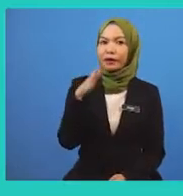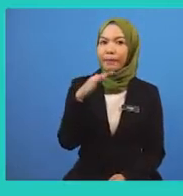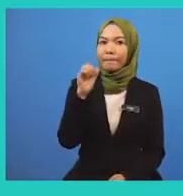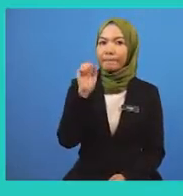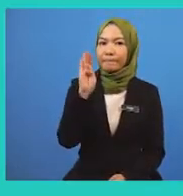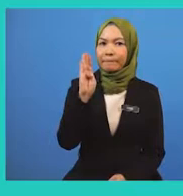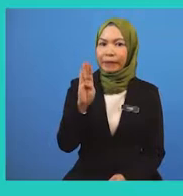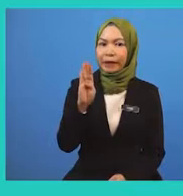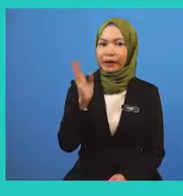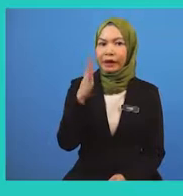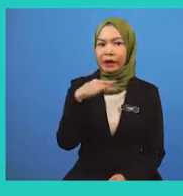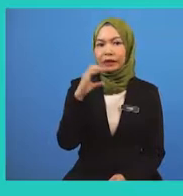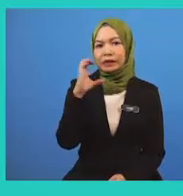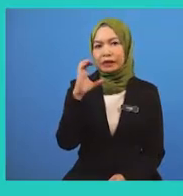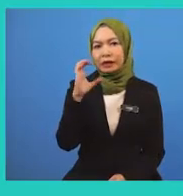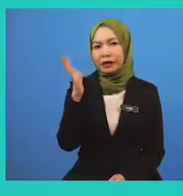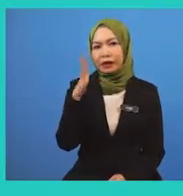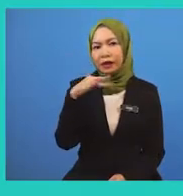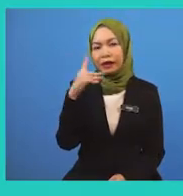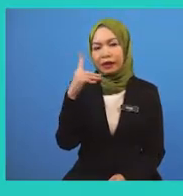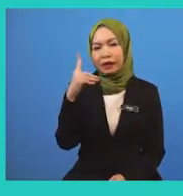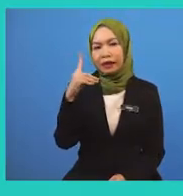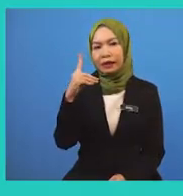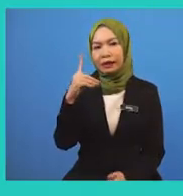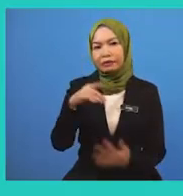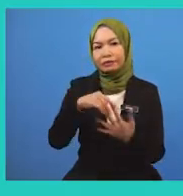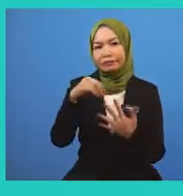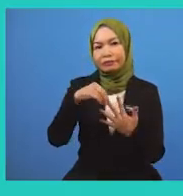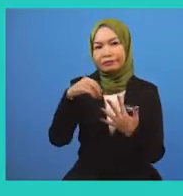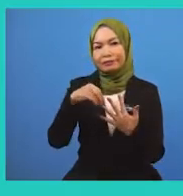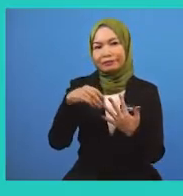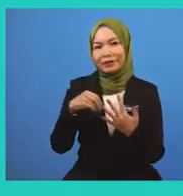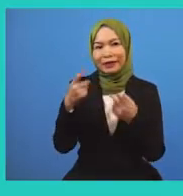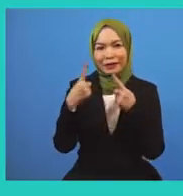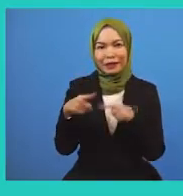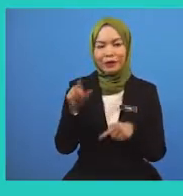Fotosintesis. C. Penapaian. D. Pengaratan besi.